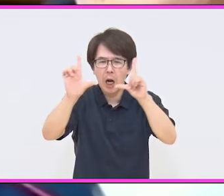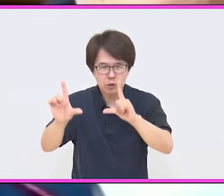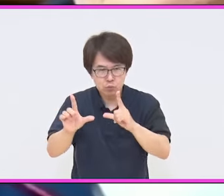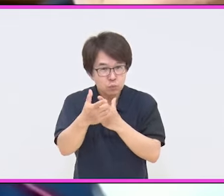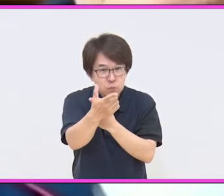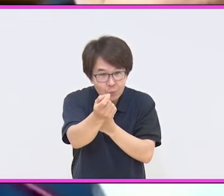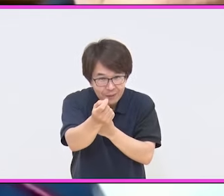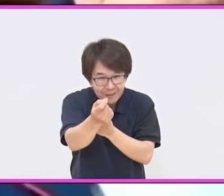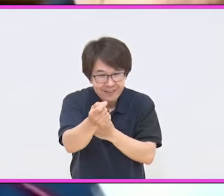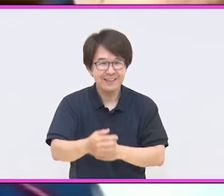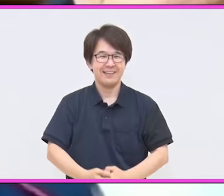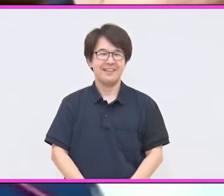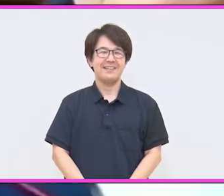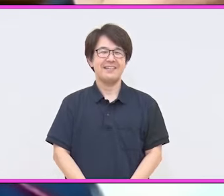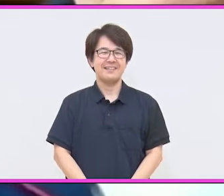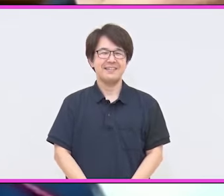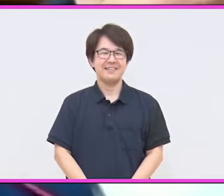ね。